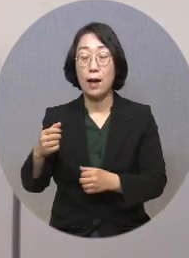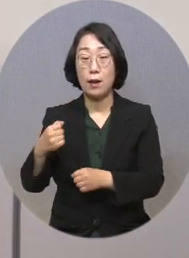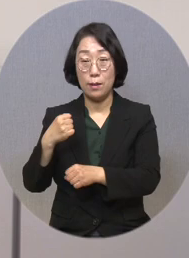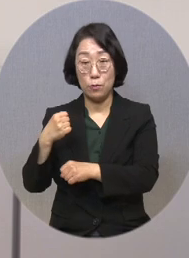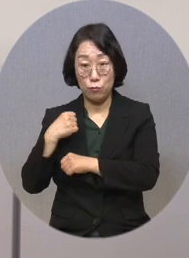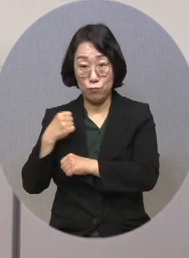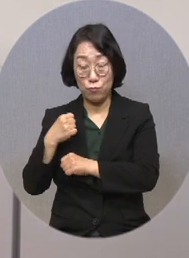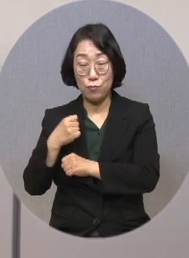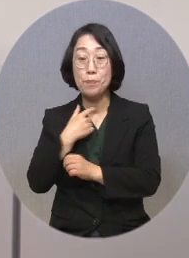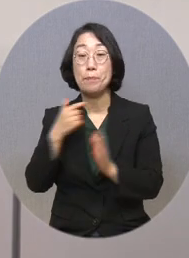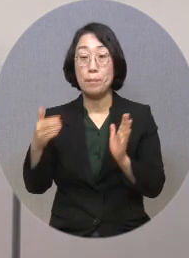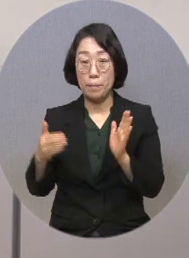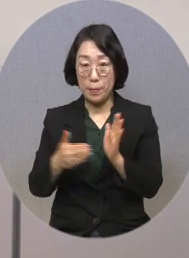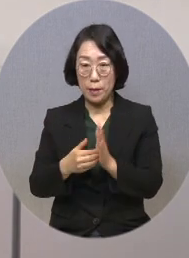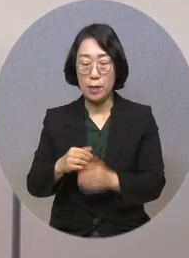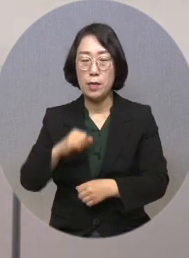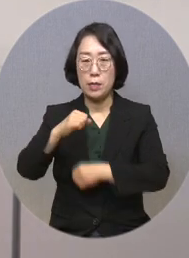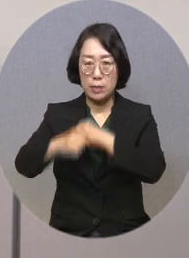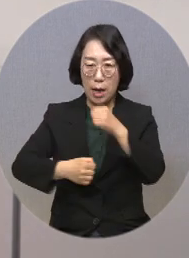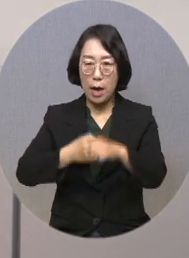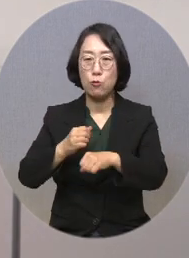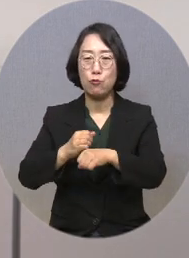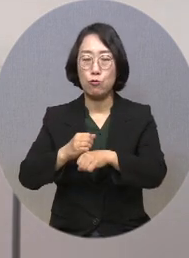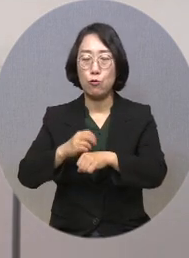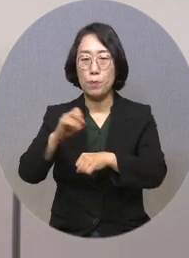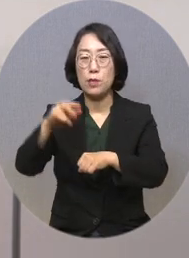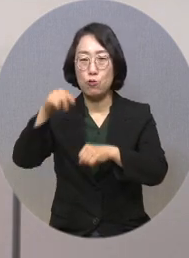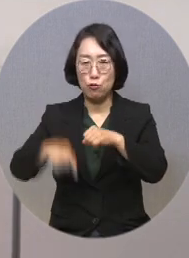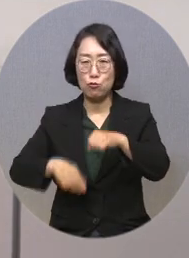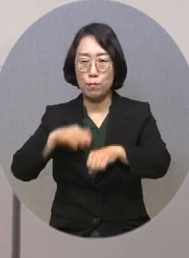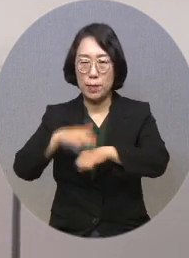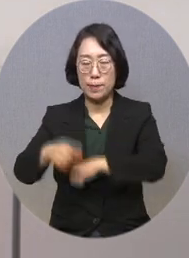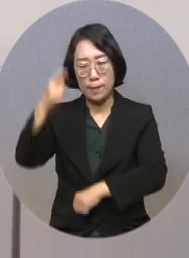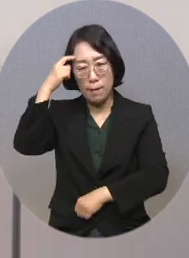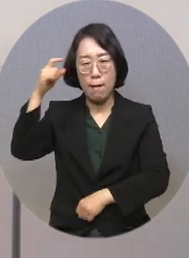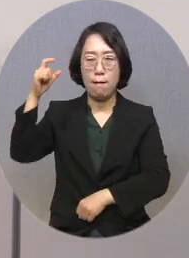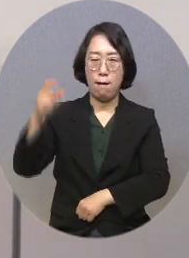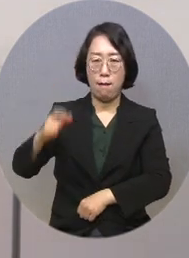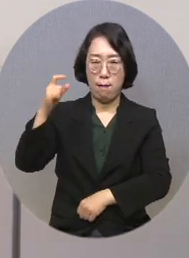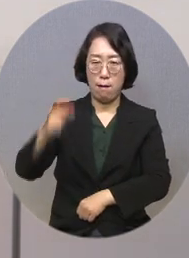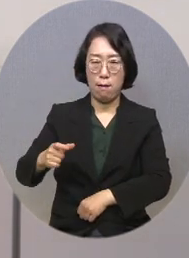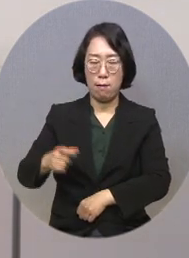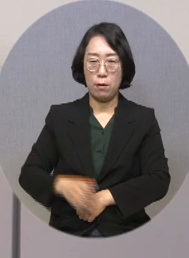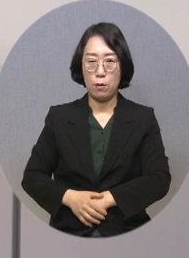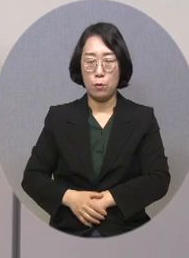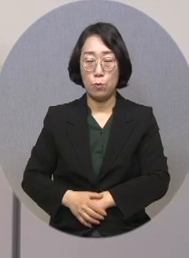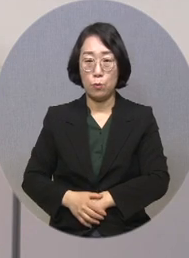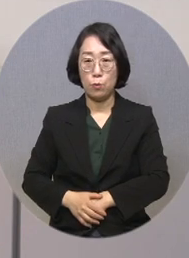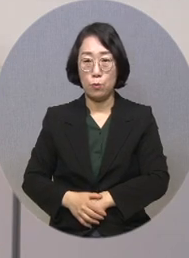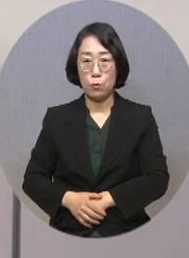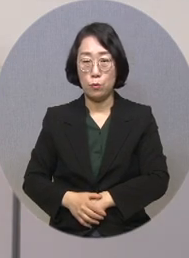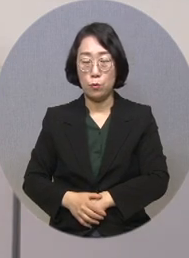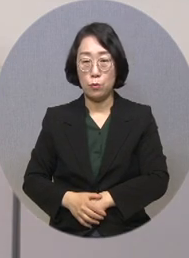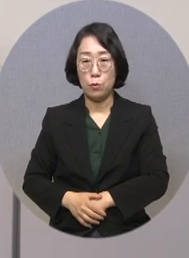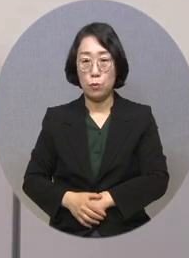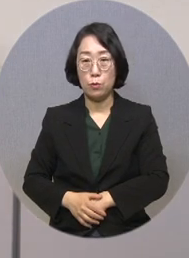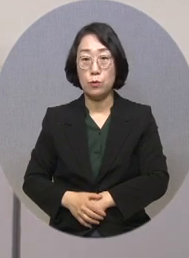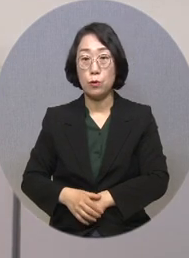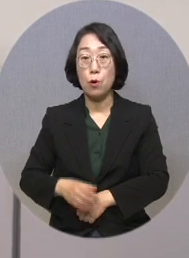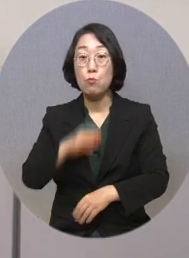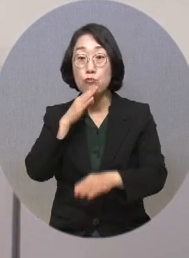신념이 투철한 그런 사람으로서 전방에서 근무한 경험과 이를 통해